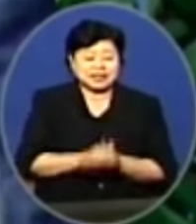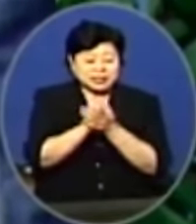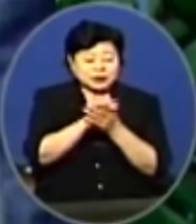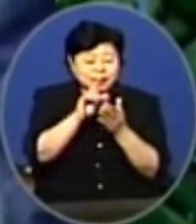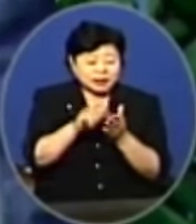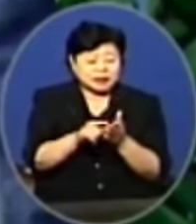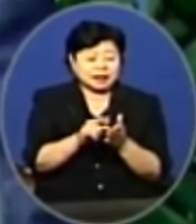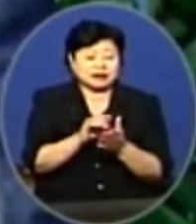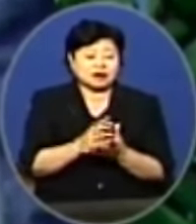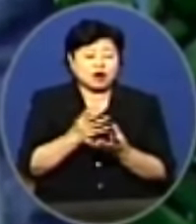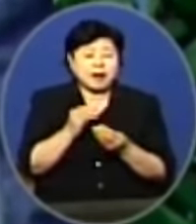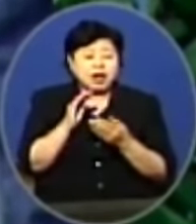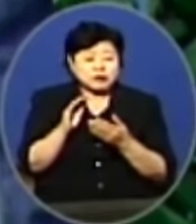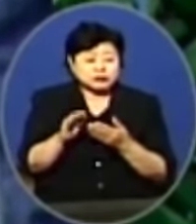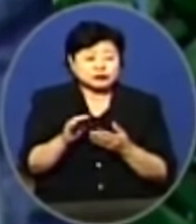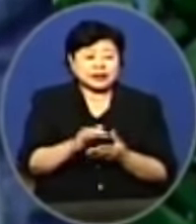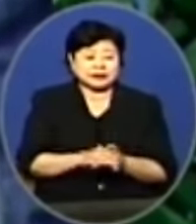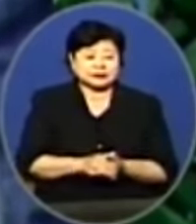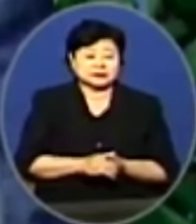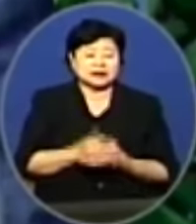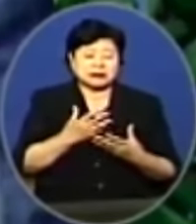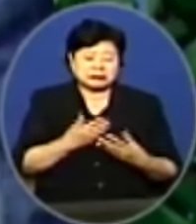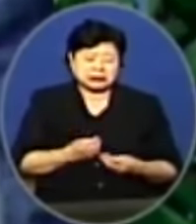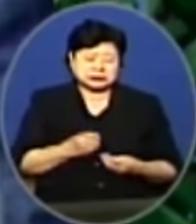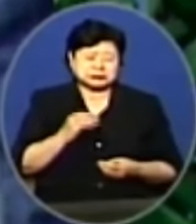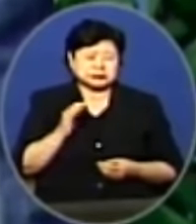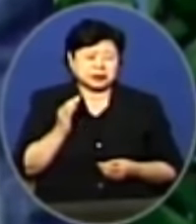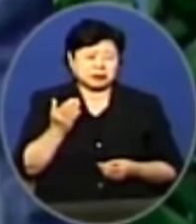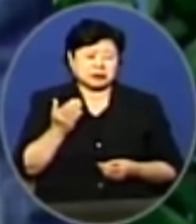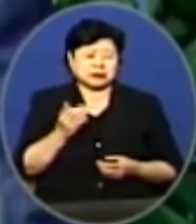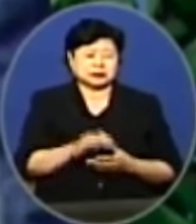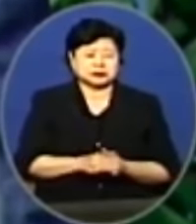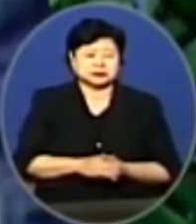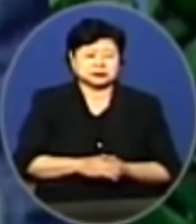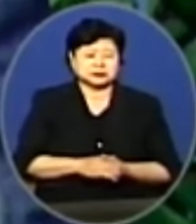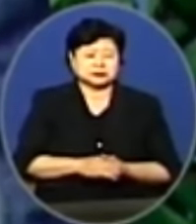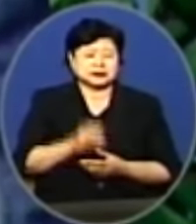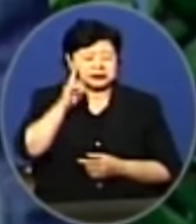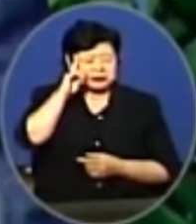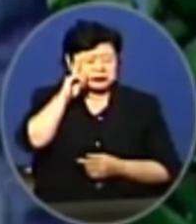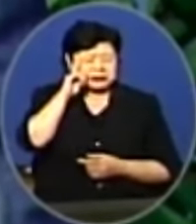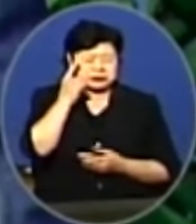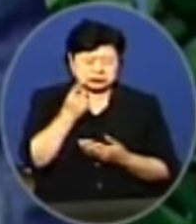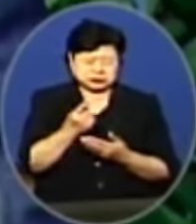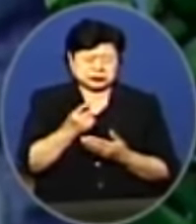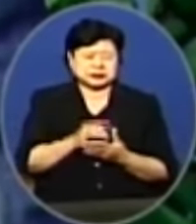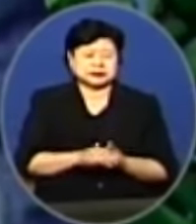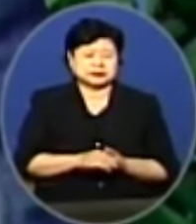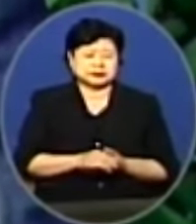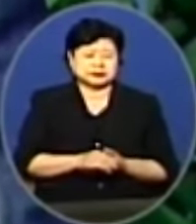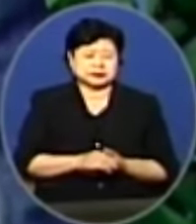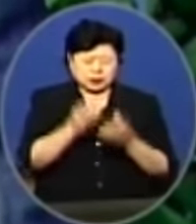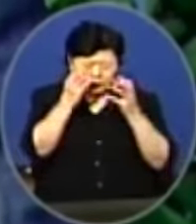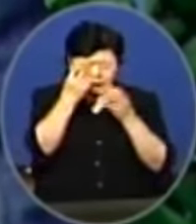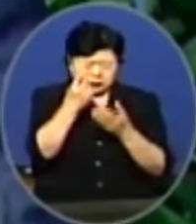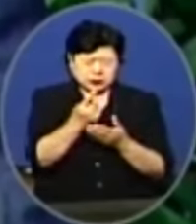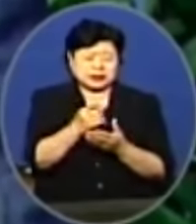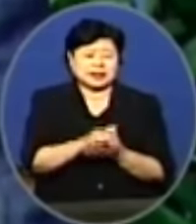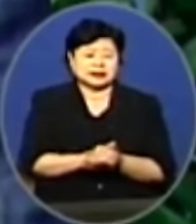때 얼마 하지 않냐면 낙심이 되어요. 스트레스는 걸려오고 고난은